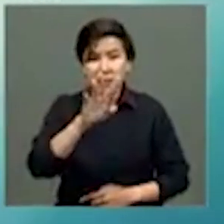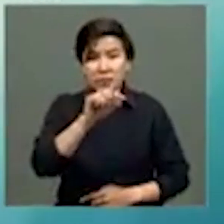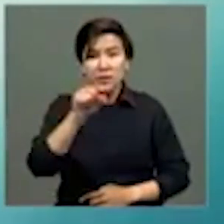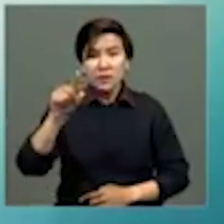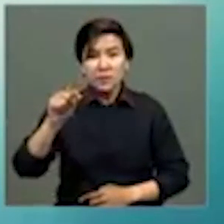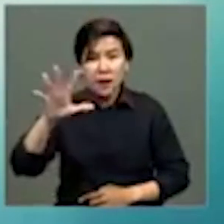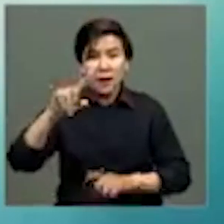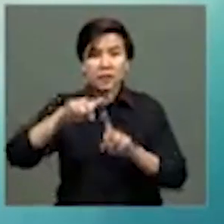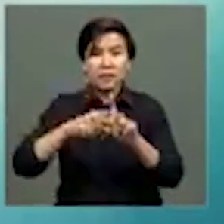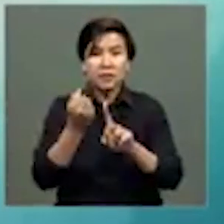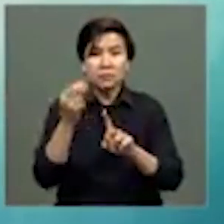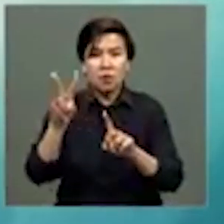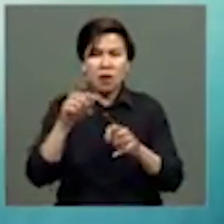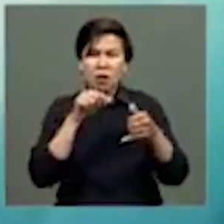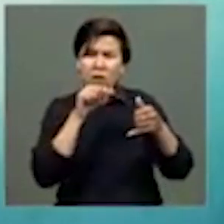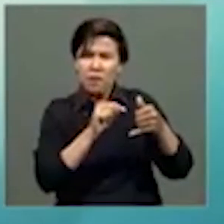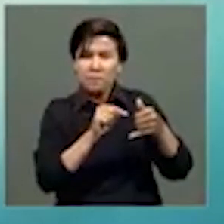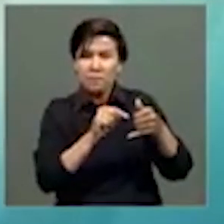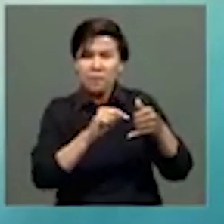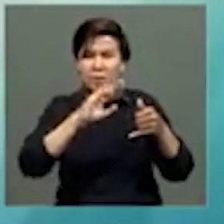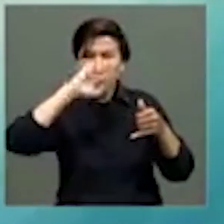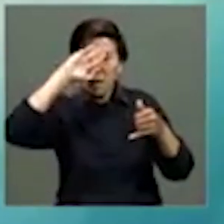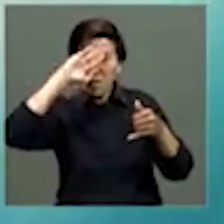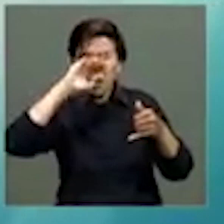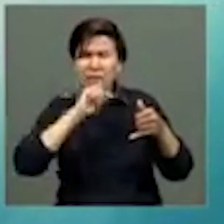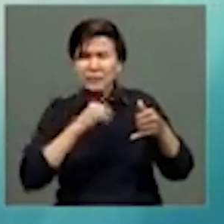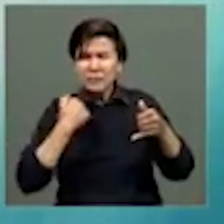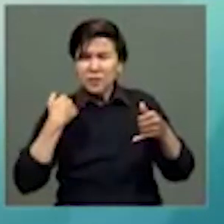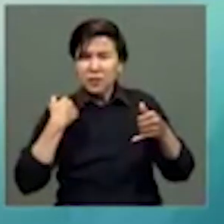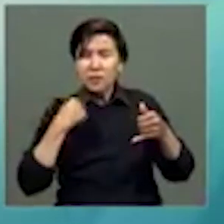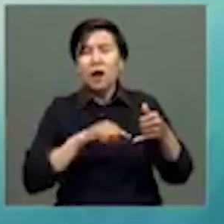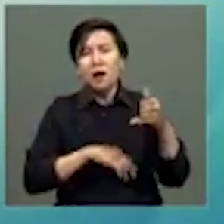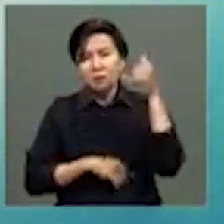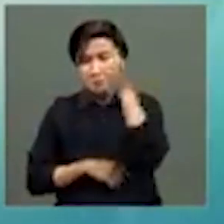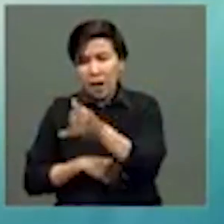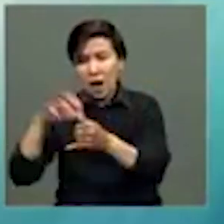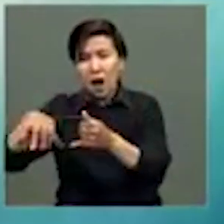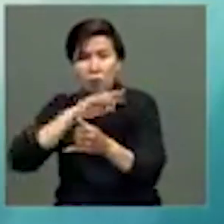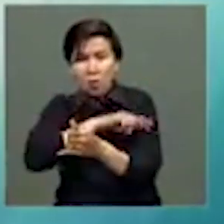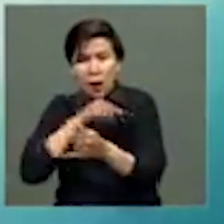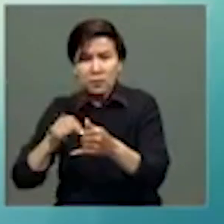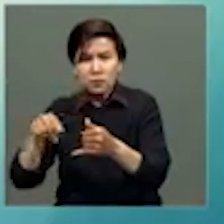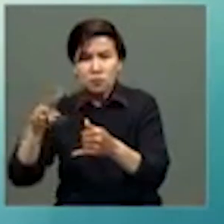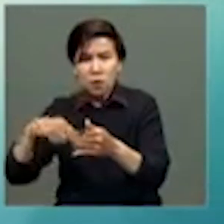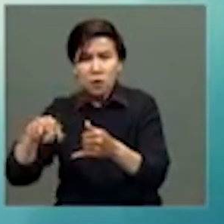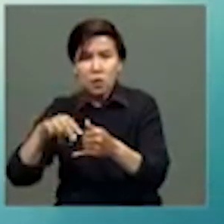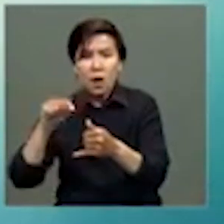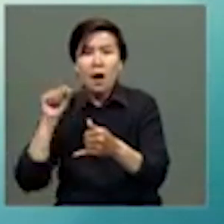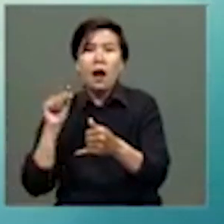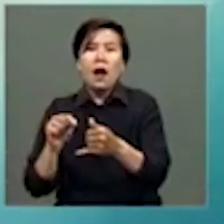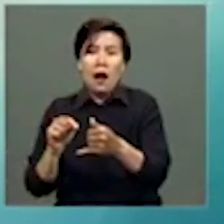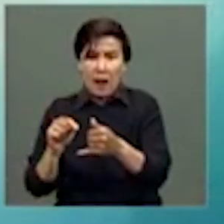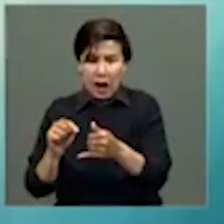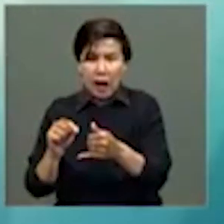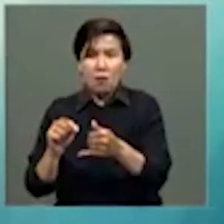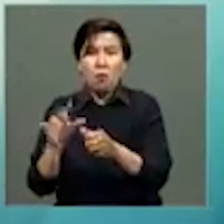ผู้ป่วยก็อาการยังไม่ดีขึ้นนะคะจึงเข้ารับการรักษาต่อเนื่องและได้รับการยืนยันผลโควิดโพซิทีฟตอน